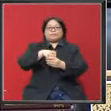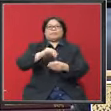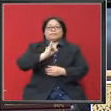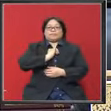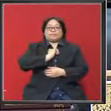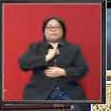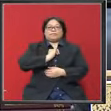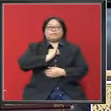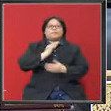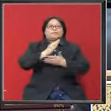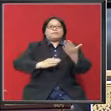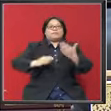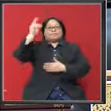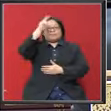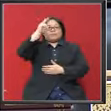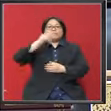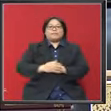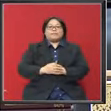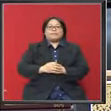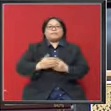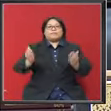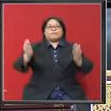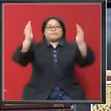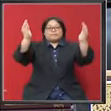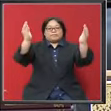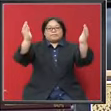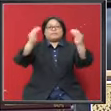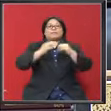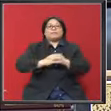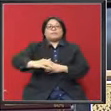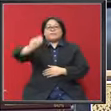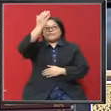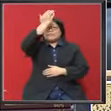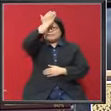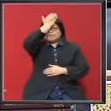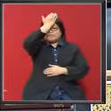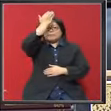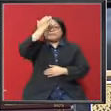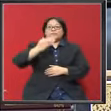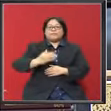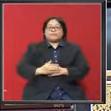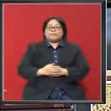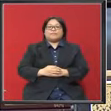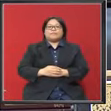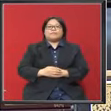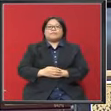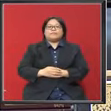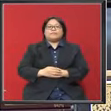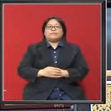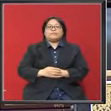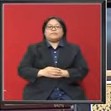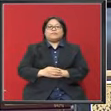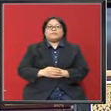saya bagi pihak kerajaan menjunjung kasih kebawah duli Yang Maha Mulia Sri Paduka Baginda